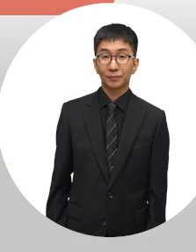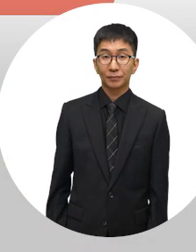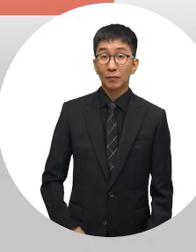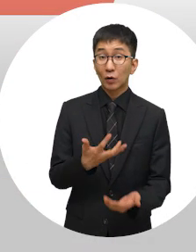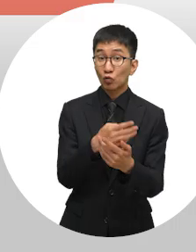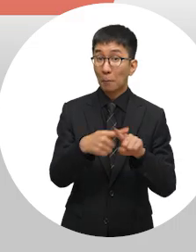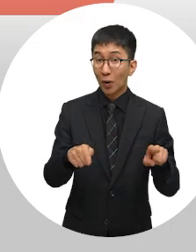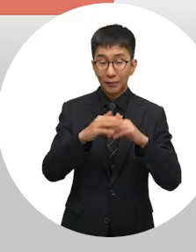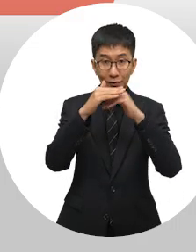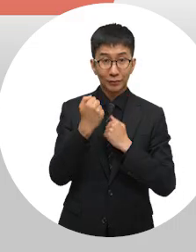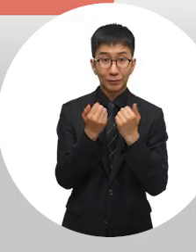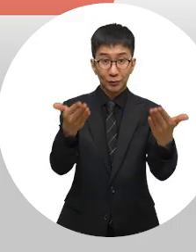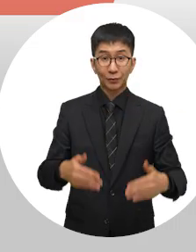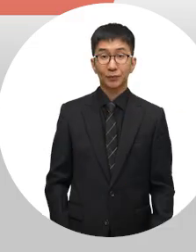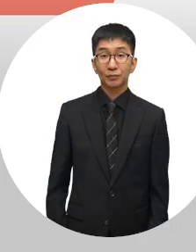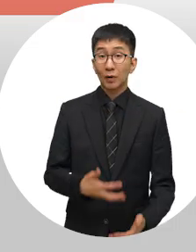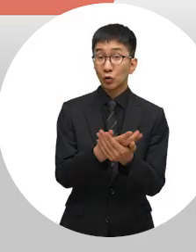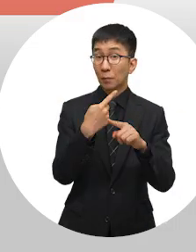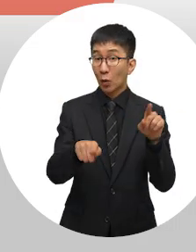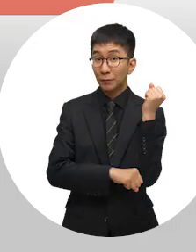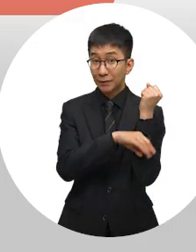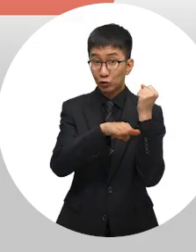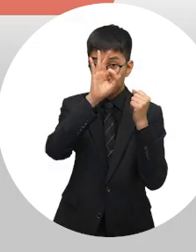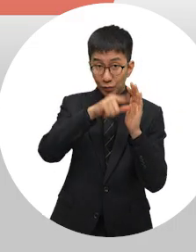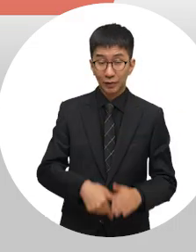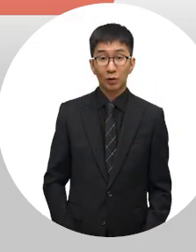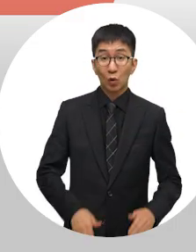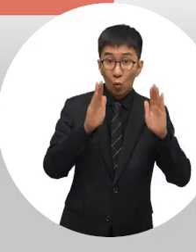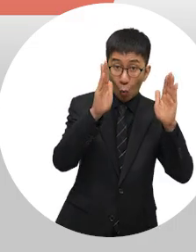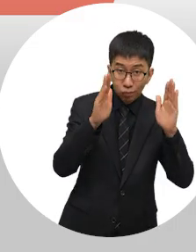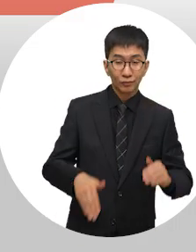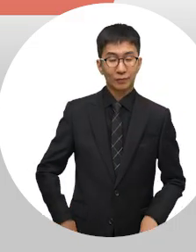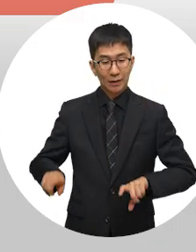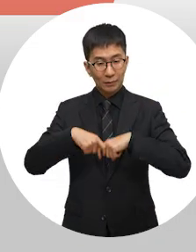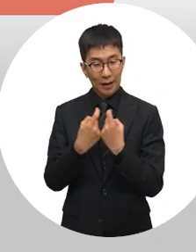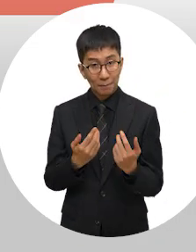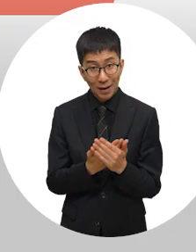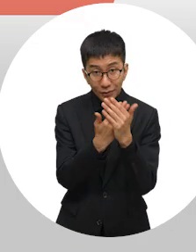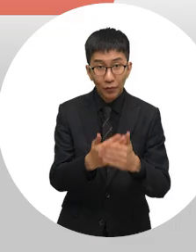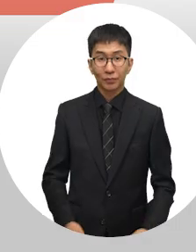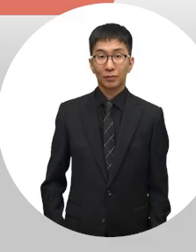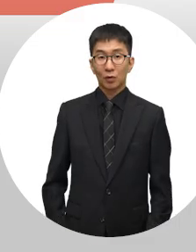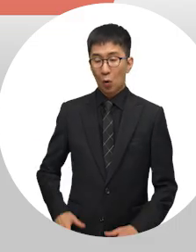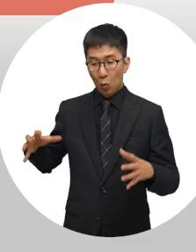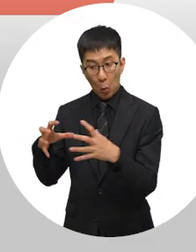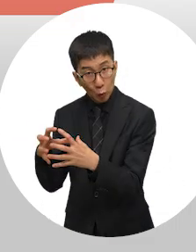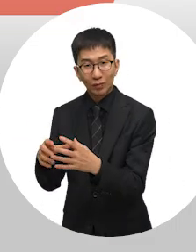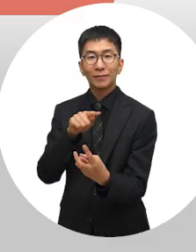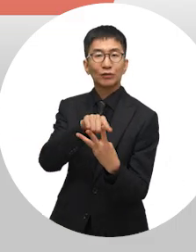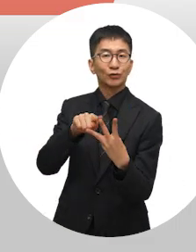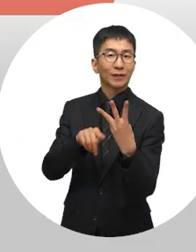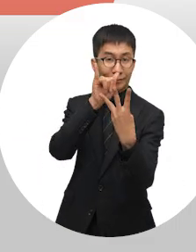서류평가에 대해 설명드리겠습니다. 경기대학교 서류평가 평가 요소는 학업 탐구 역량, 자기개발 역량, 공동체 역량